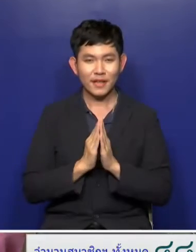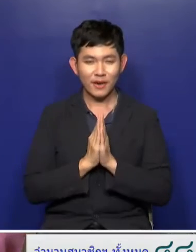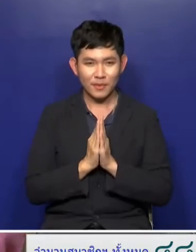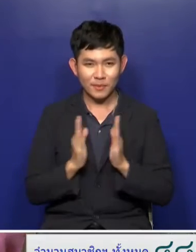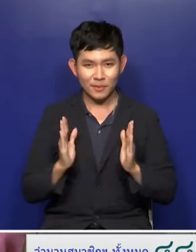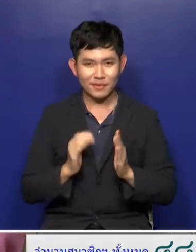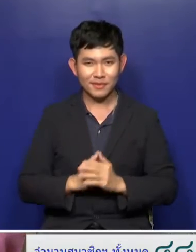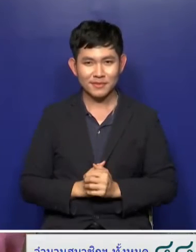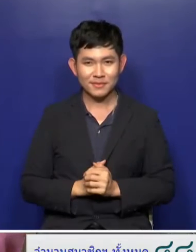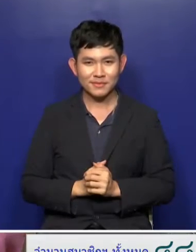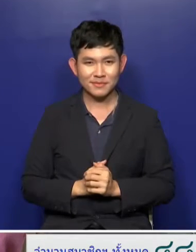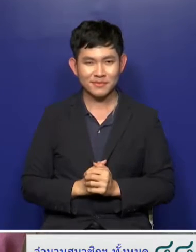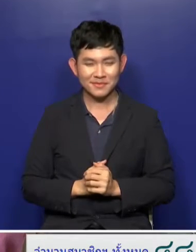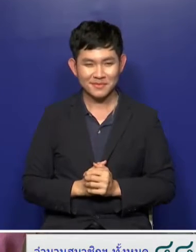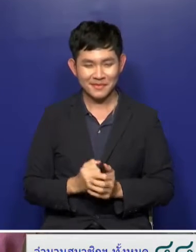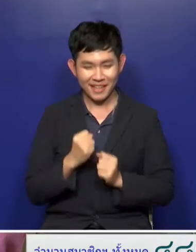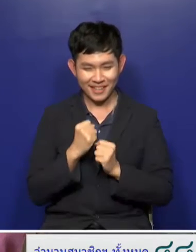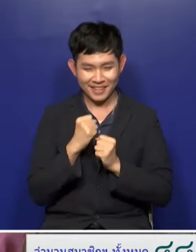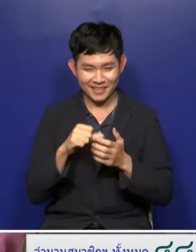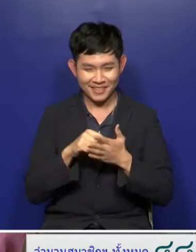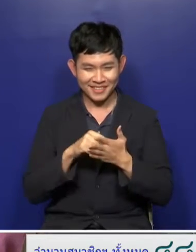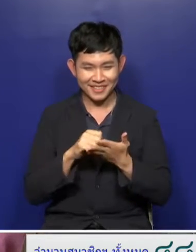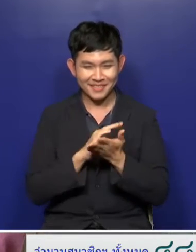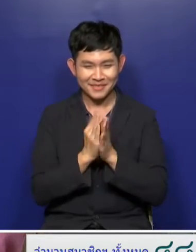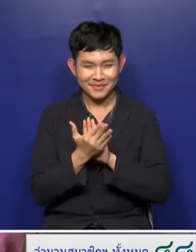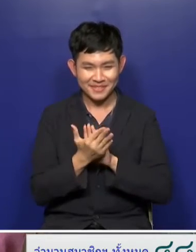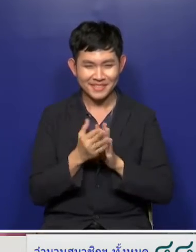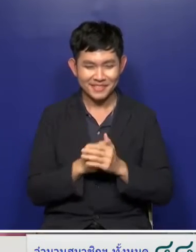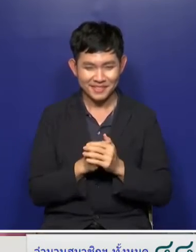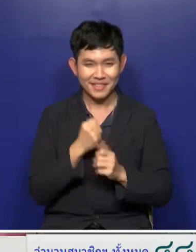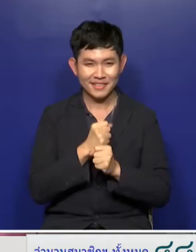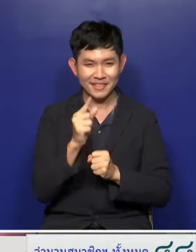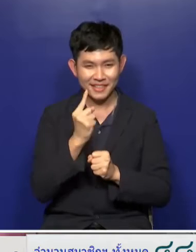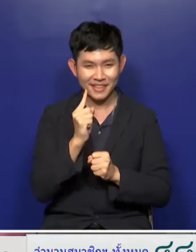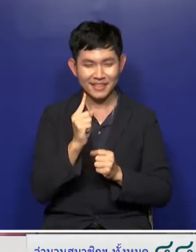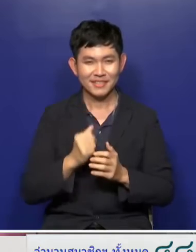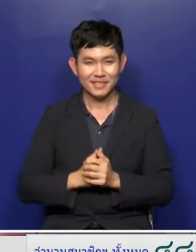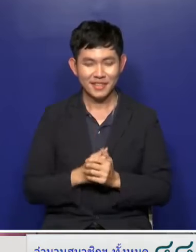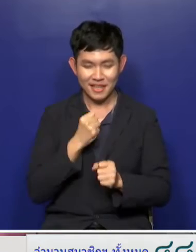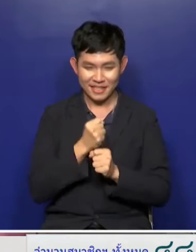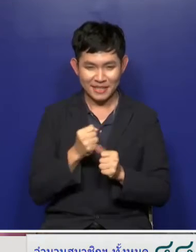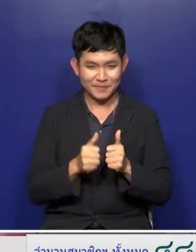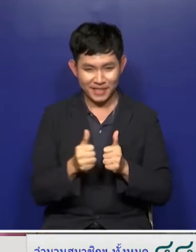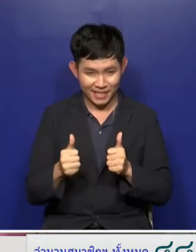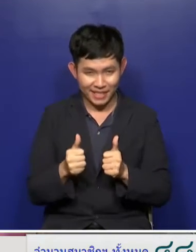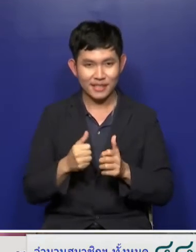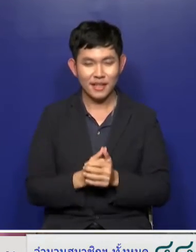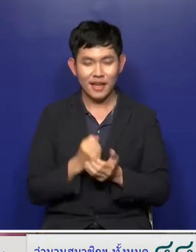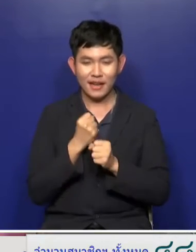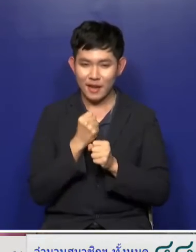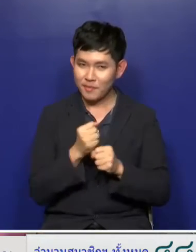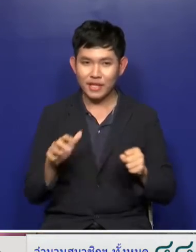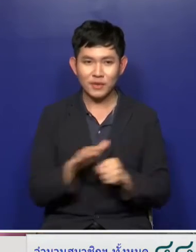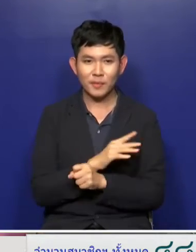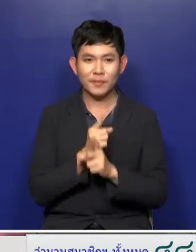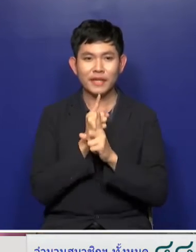ที่ท่านพยายาม ทจะปรรับปุงหรือสรางความดีให้สมมูลบราก